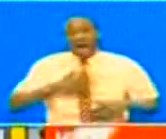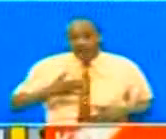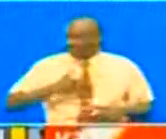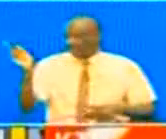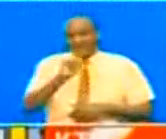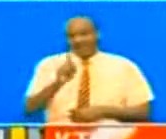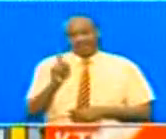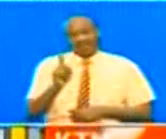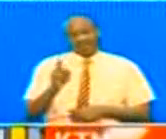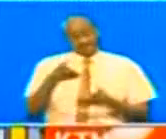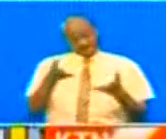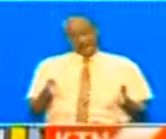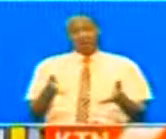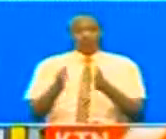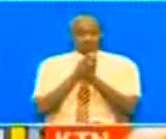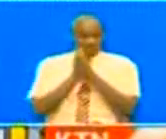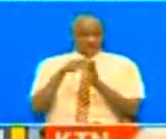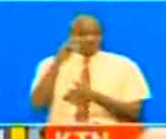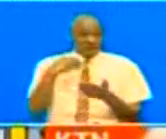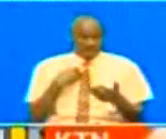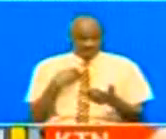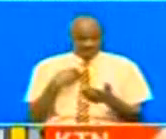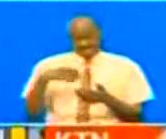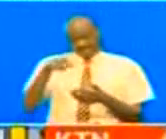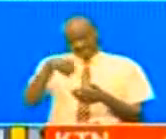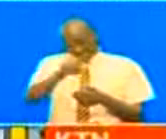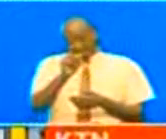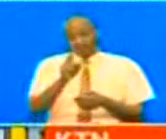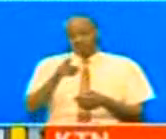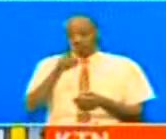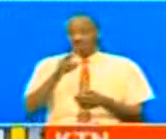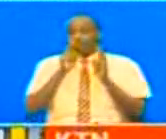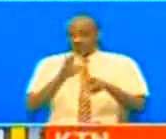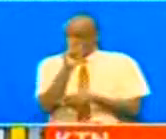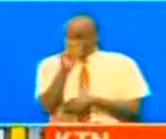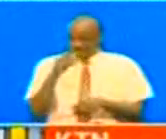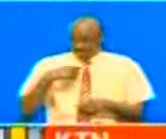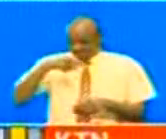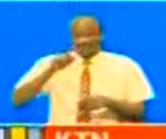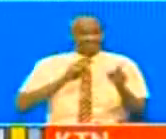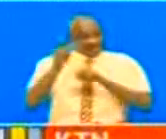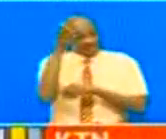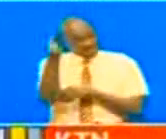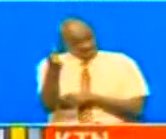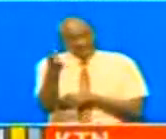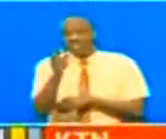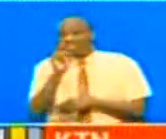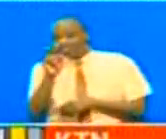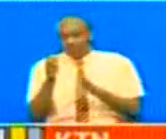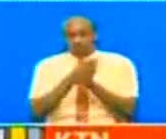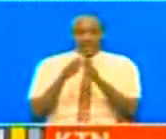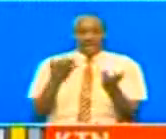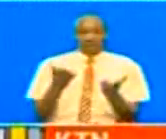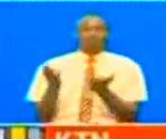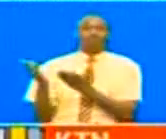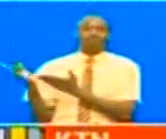ya kibinafsi. Mwanahabari wetu Carol Nderi ambaye alikuwa amesafiri hadi katika eneo la Laikipia kaskazini ametuandalia